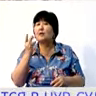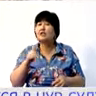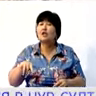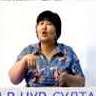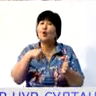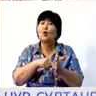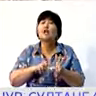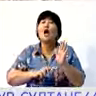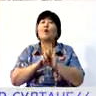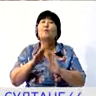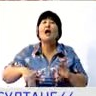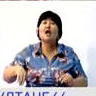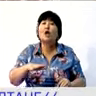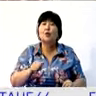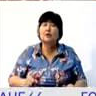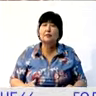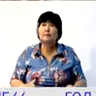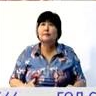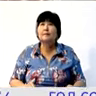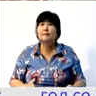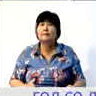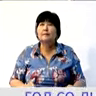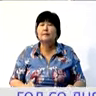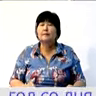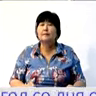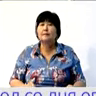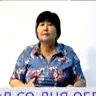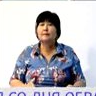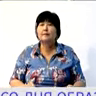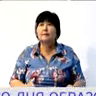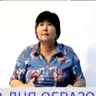города Байконур. Кристина Алмаскоза, Шарипа Сактапова, Досхан Сатпай, телеканал Кызылорда.